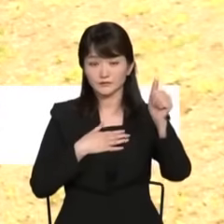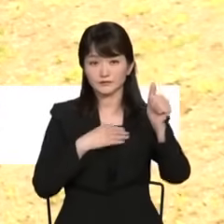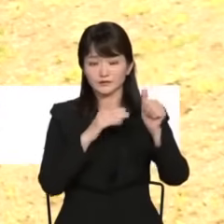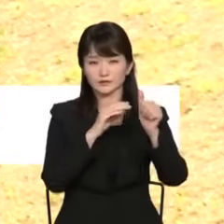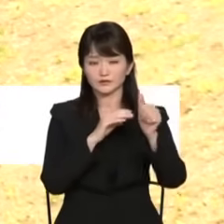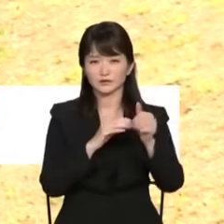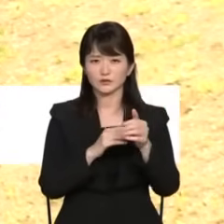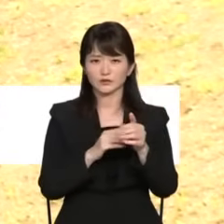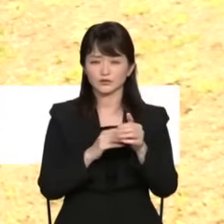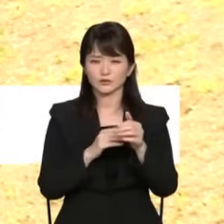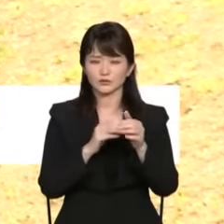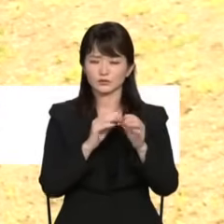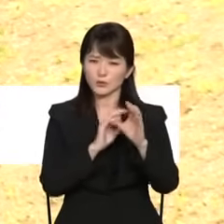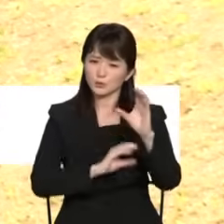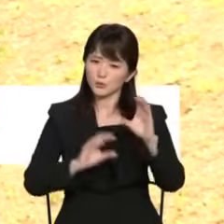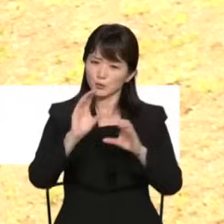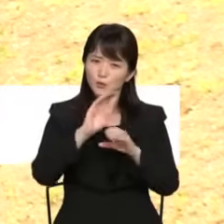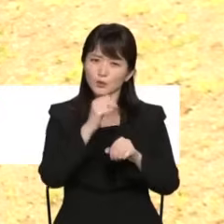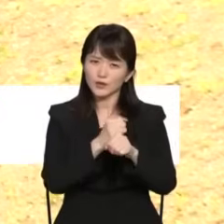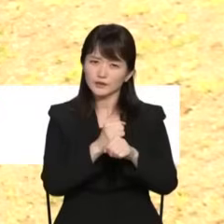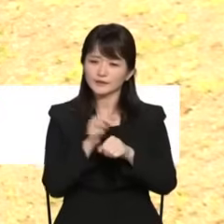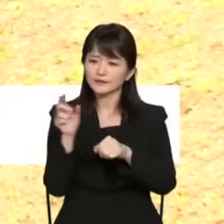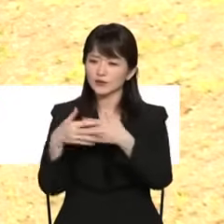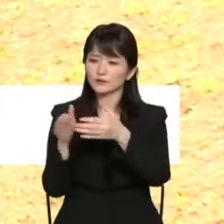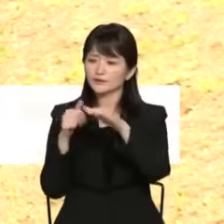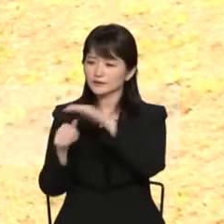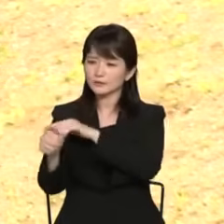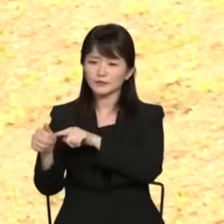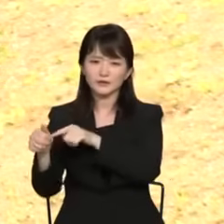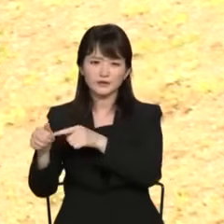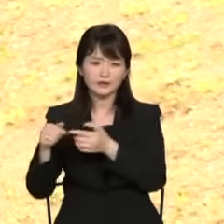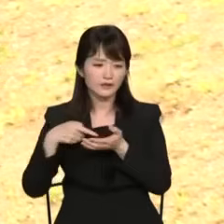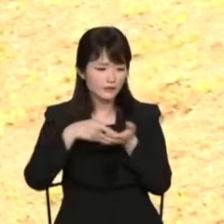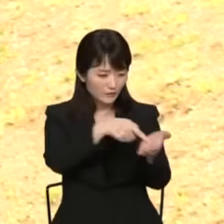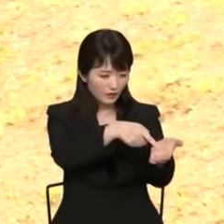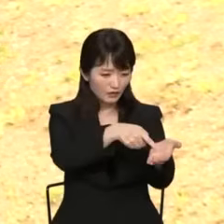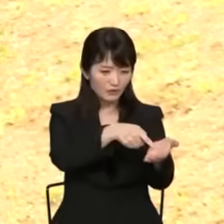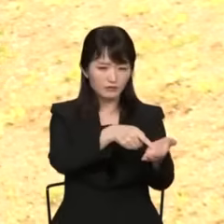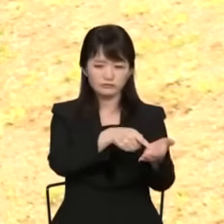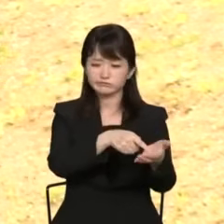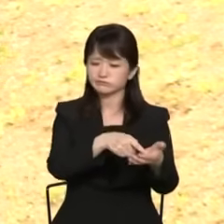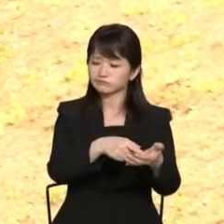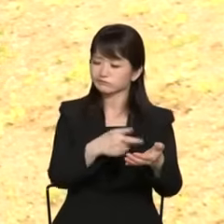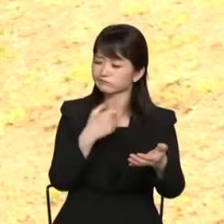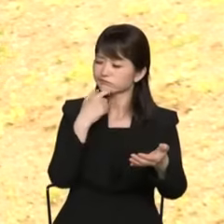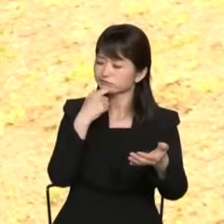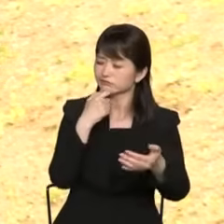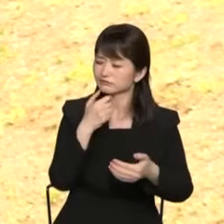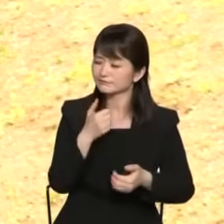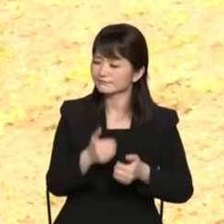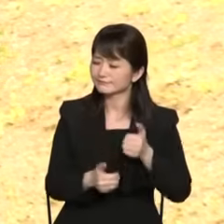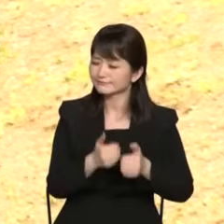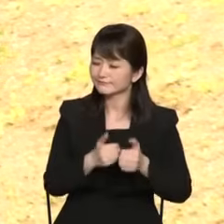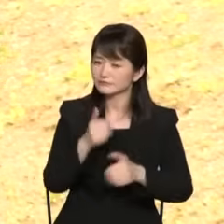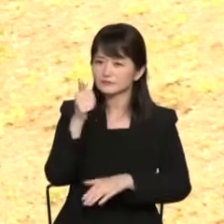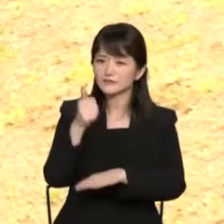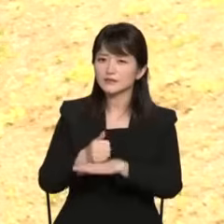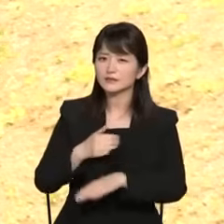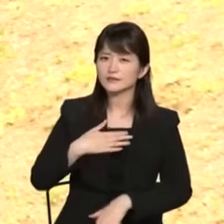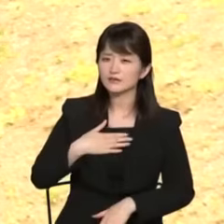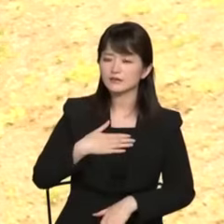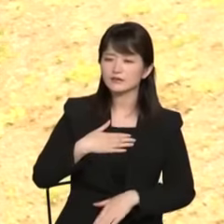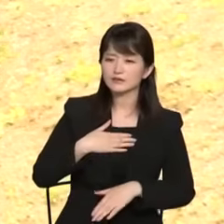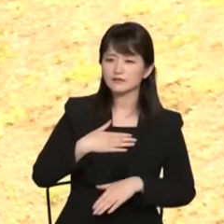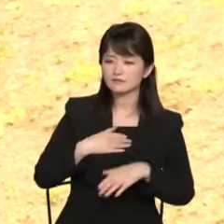생각했기 때문에 대통령에게 직언을 했던 것이고 그런데 대통령은 그런 게 불편하다고 생각했기 때문에 결국에는 저에게 엄청난